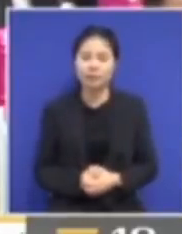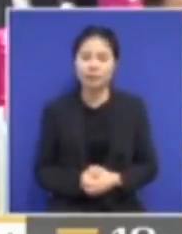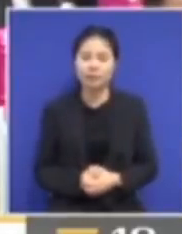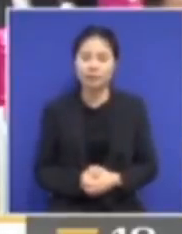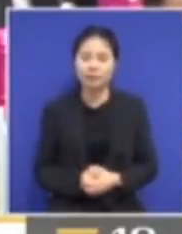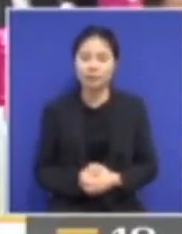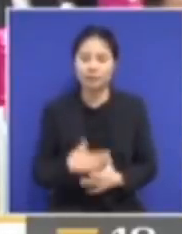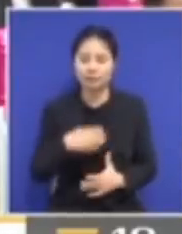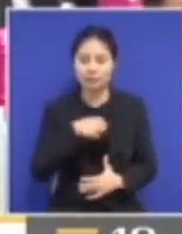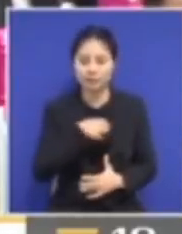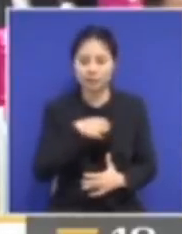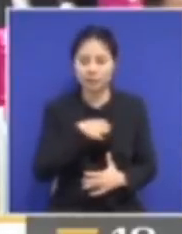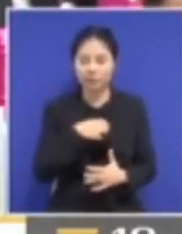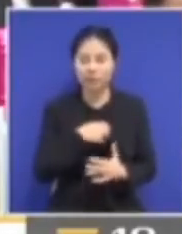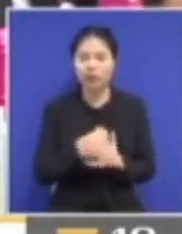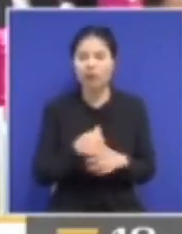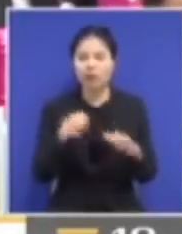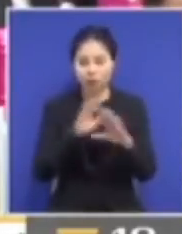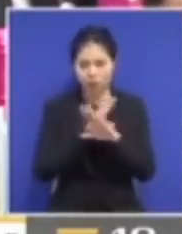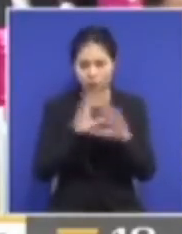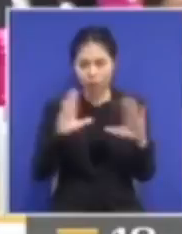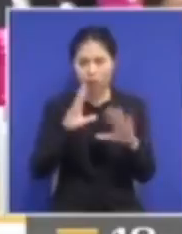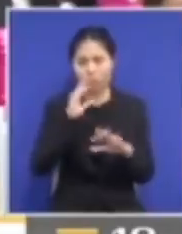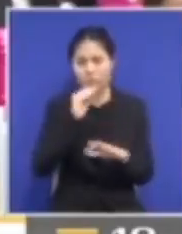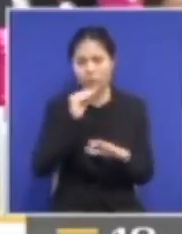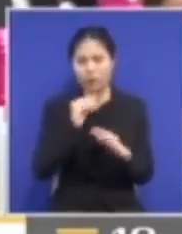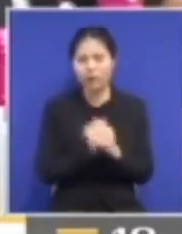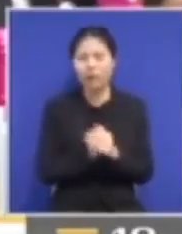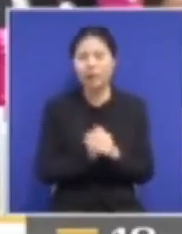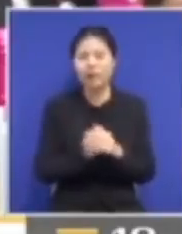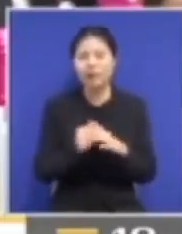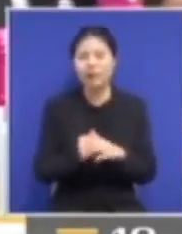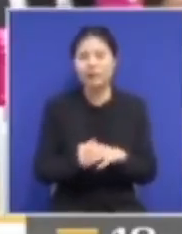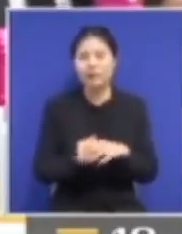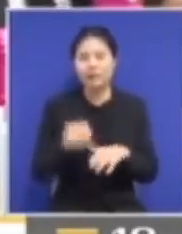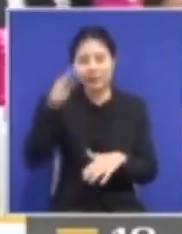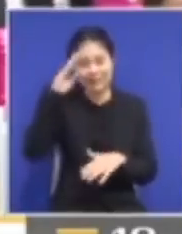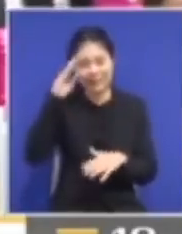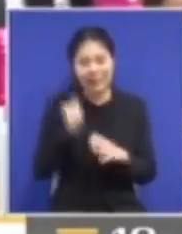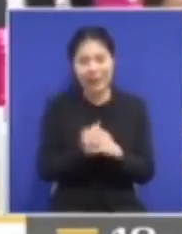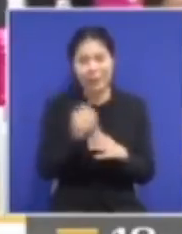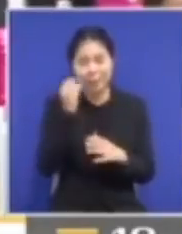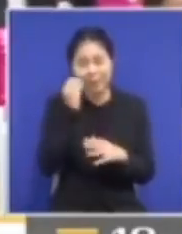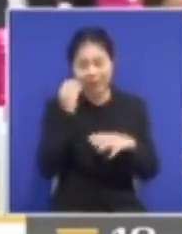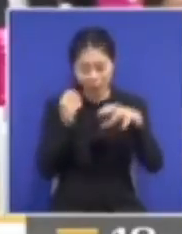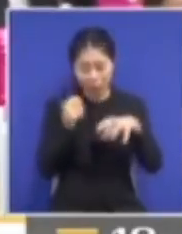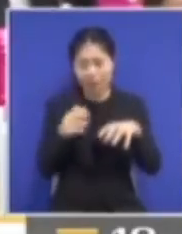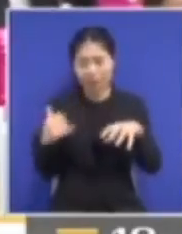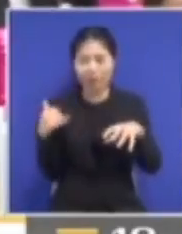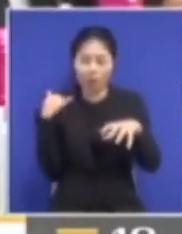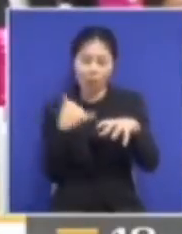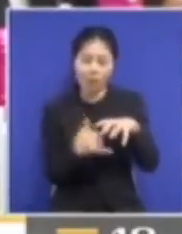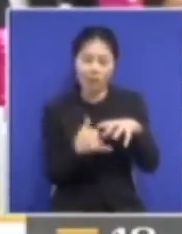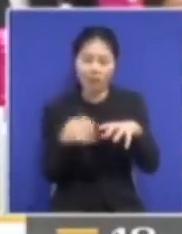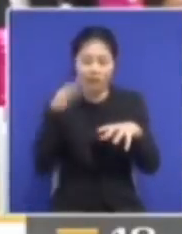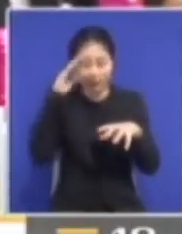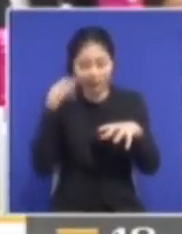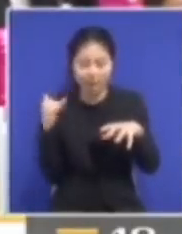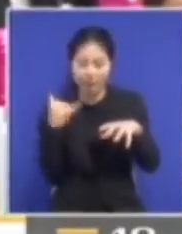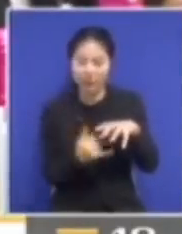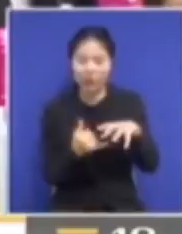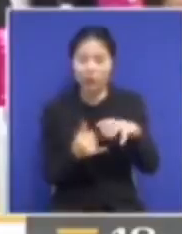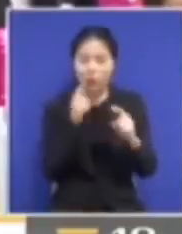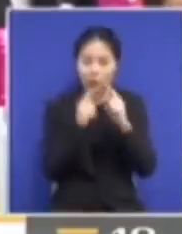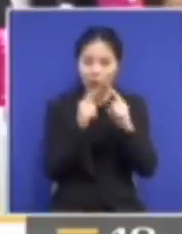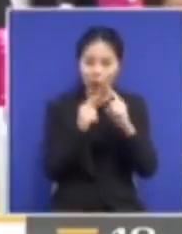ผู้อภิปรายได้ถอนคำพูดคำว่าถ้าทหารเข้าไปเยี่ยมบ้านท่านก็จะยิงเพราะว่าท่านมีอาวุธและก็ถูกกฎหมายนะฮะท่